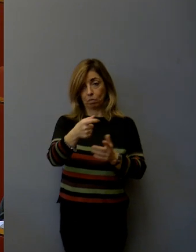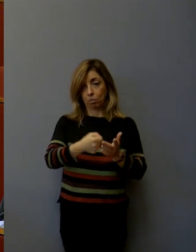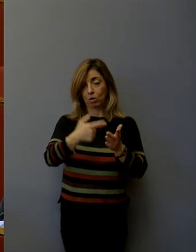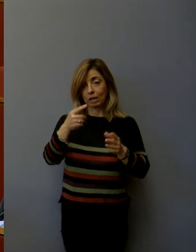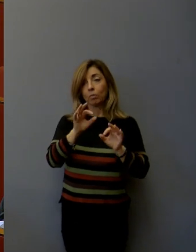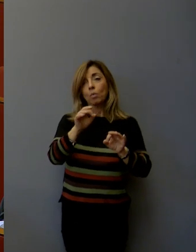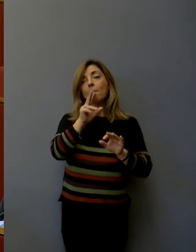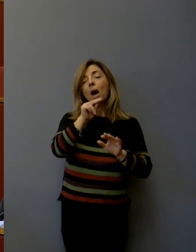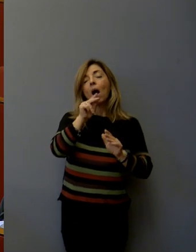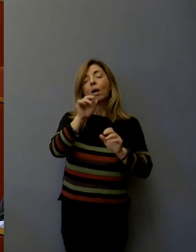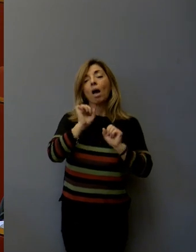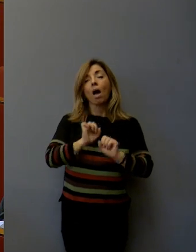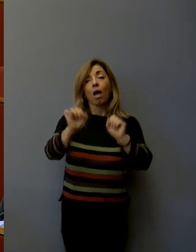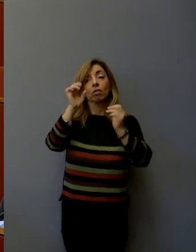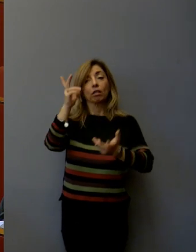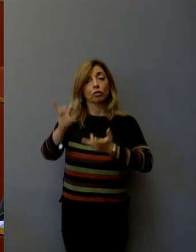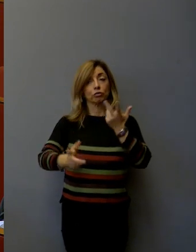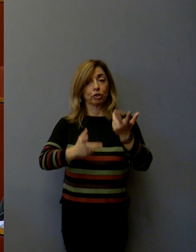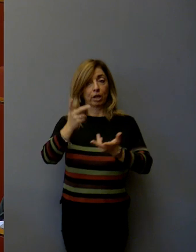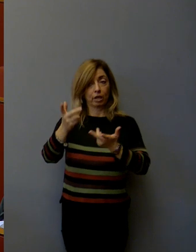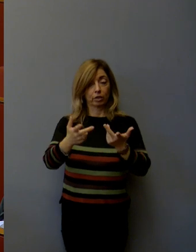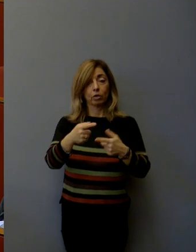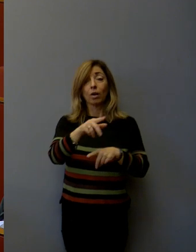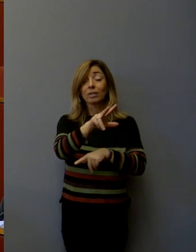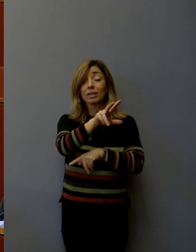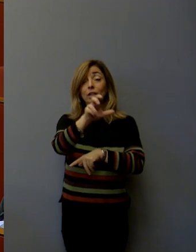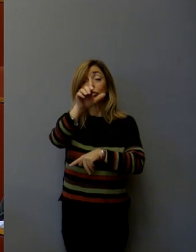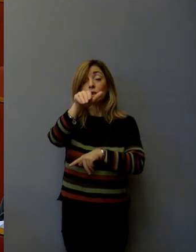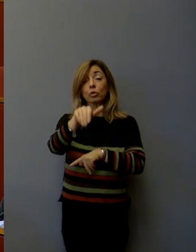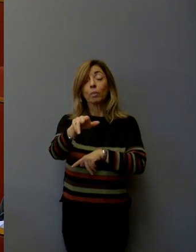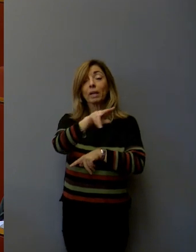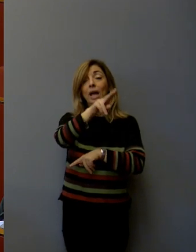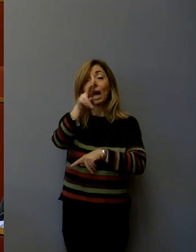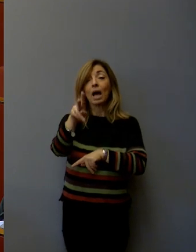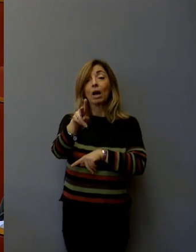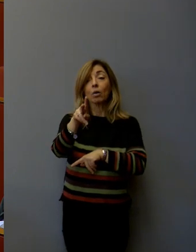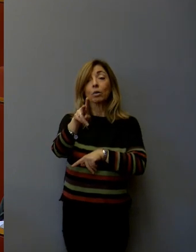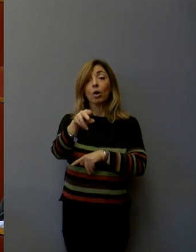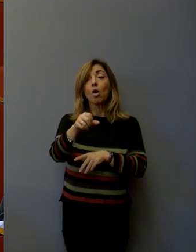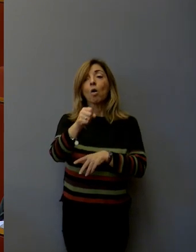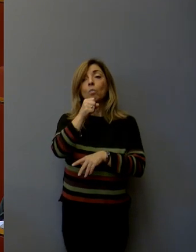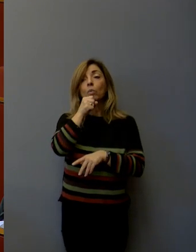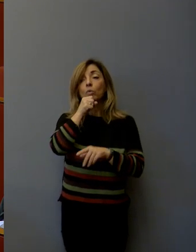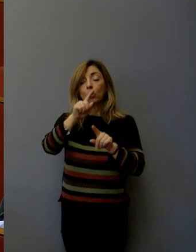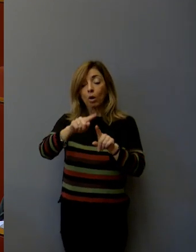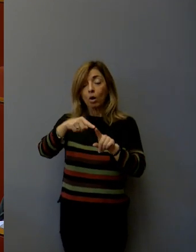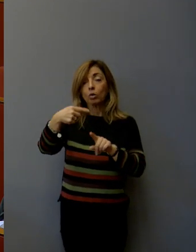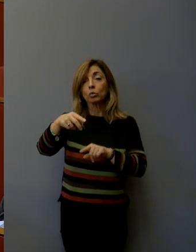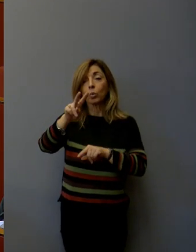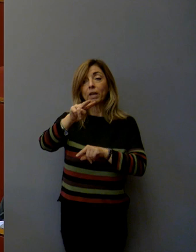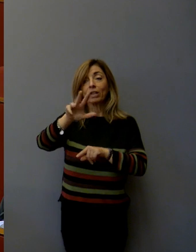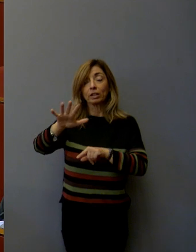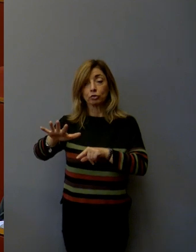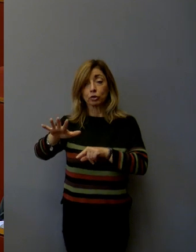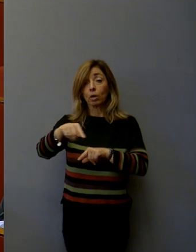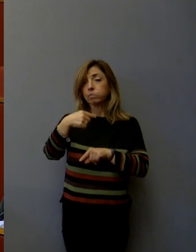misura antincendio 300.000 euro mutuo nel 2025 anche questa di scuola può aspettare in